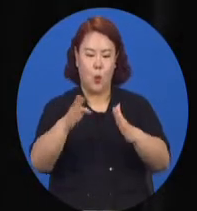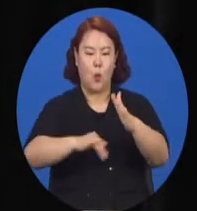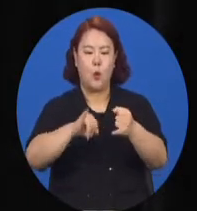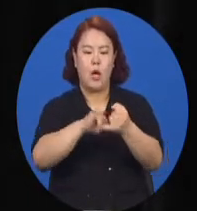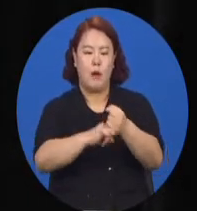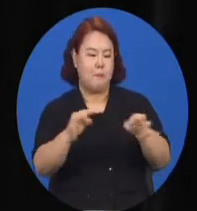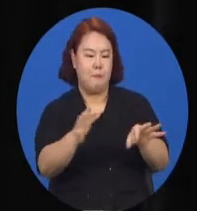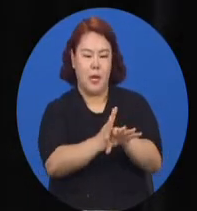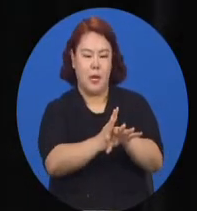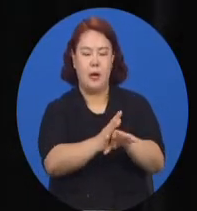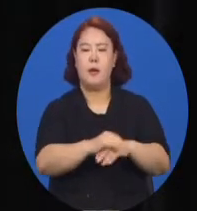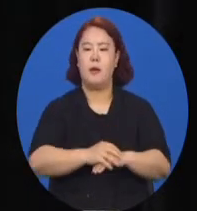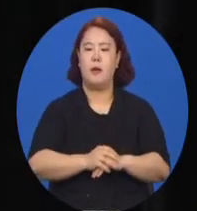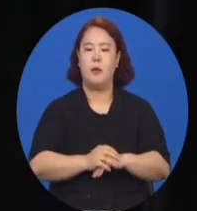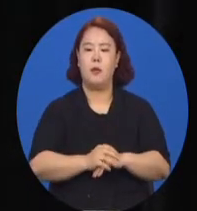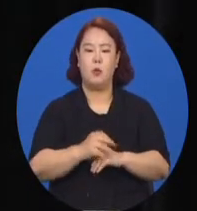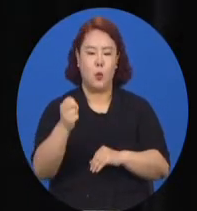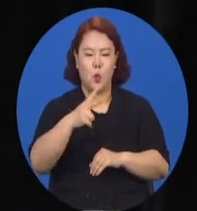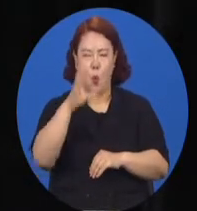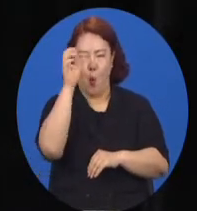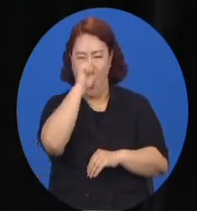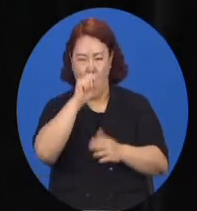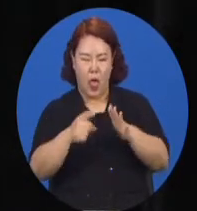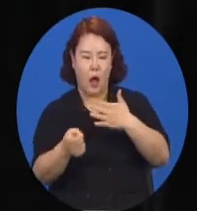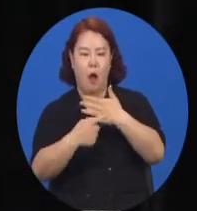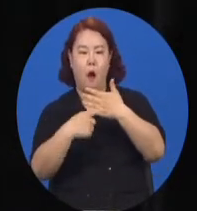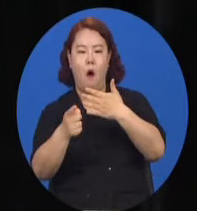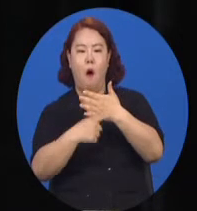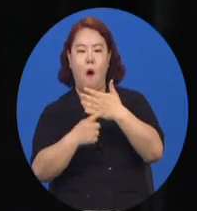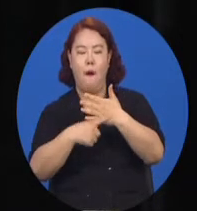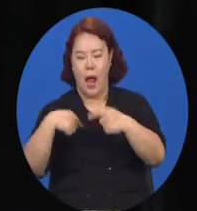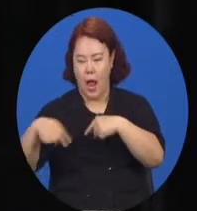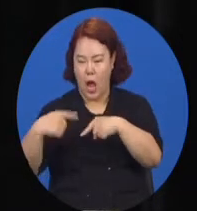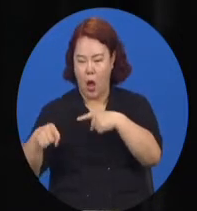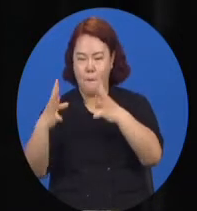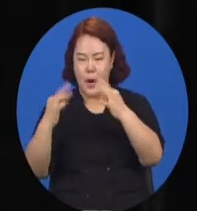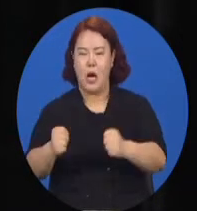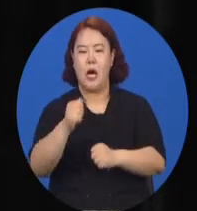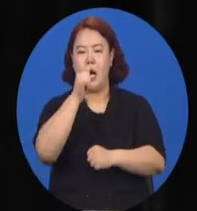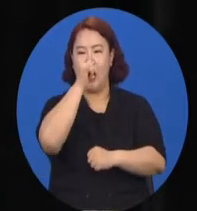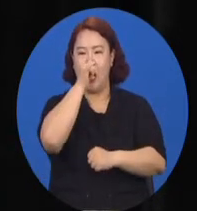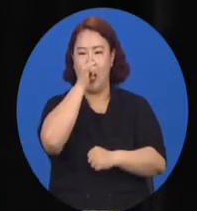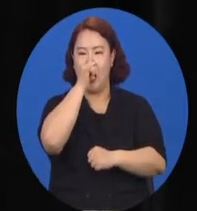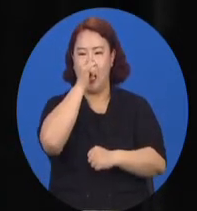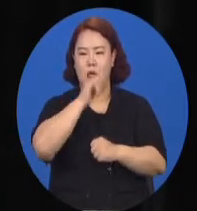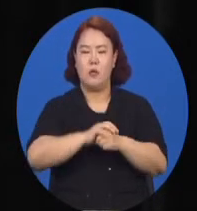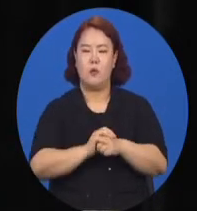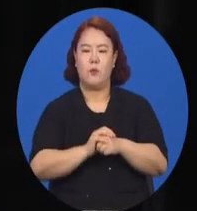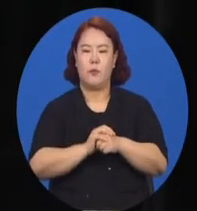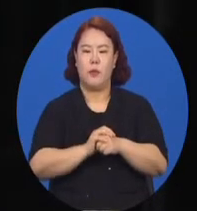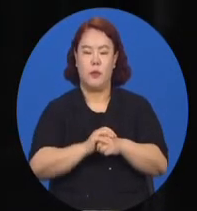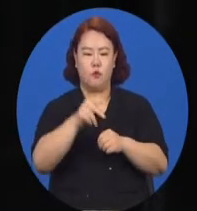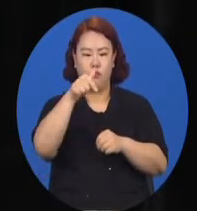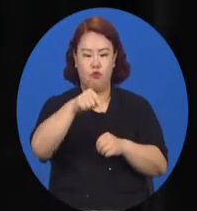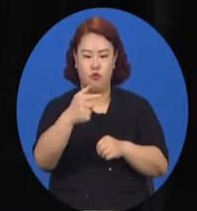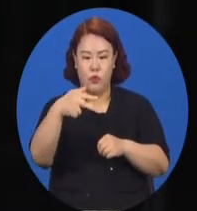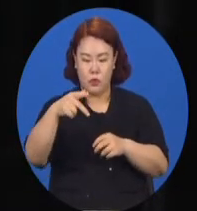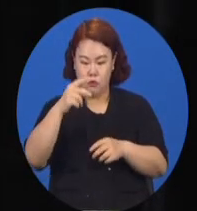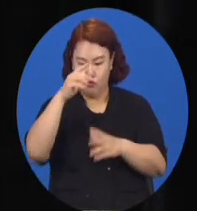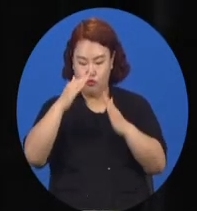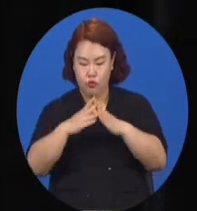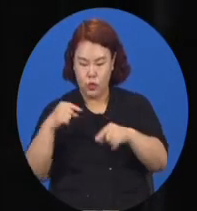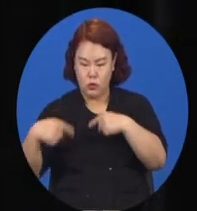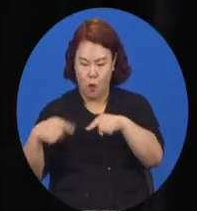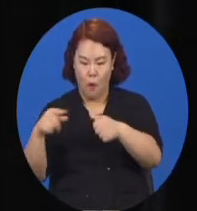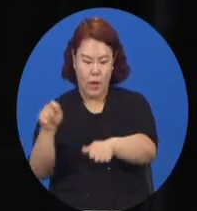실종과 선심성 행정이 난무하였습니다. 산만에게 고루 돌아가야 할 군정의 수혜는